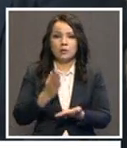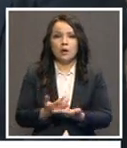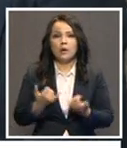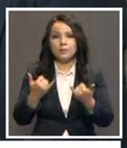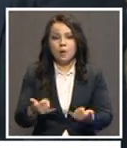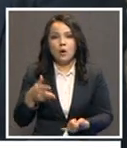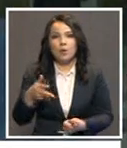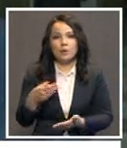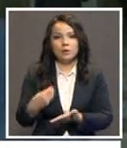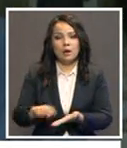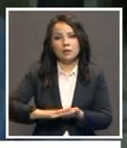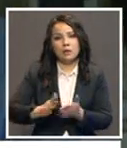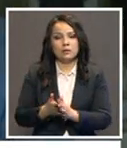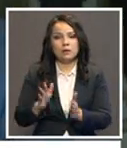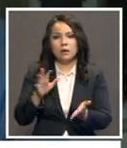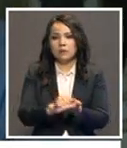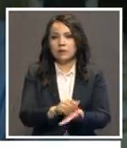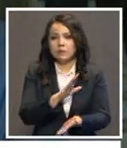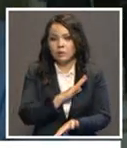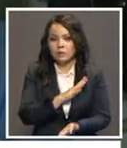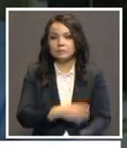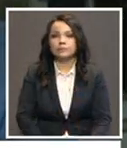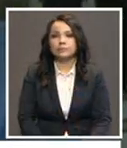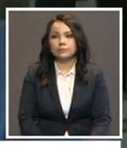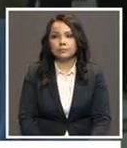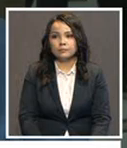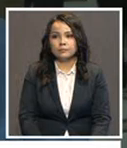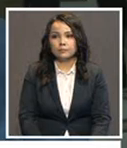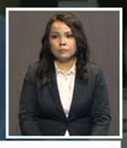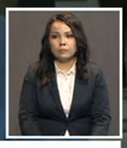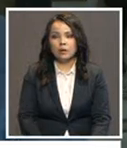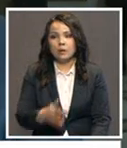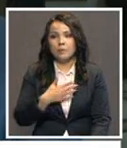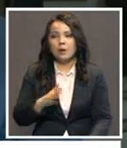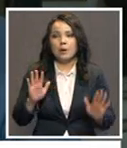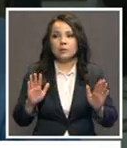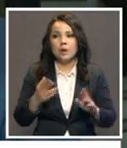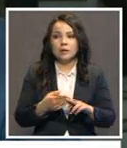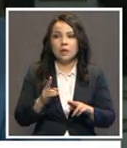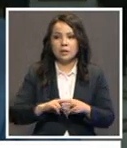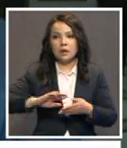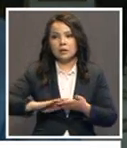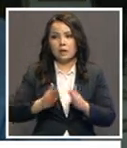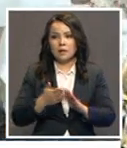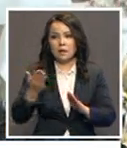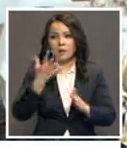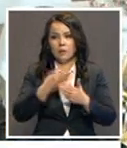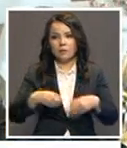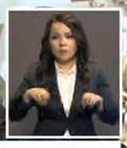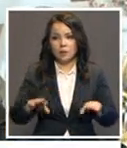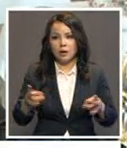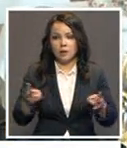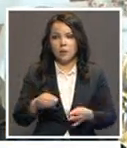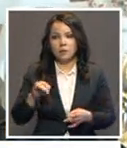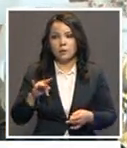болып уағдаласты. Ұсыныс көп, жеке кәсіпкерлер өз қаражаттарымен алып келуге. Тек осы арасындағы келісімшарт мәселесін шешуіміз керек. Түркмен